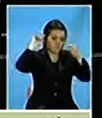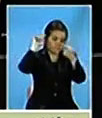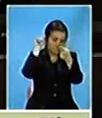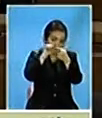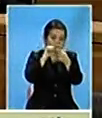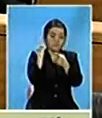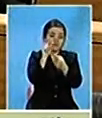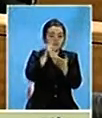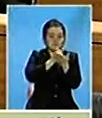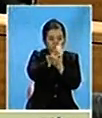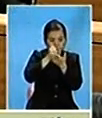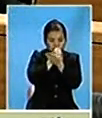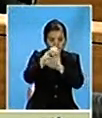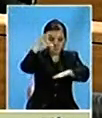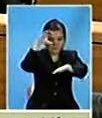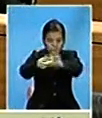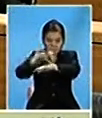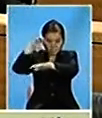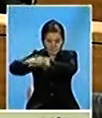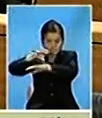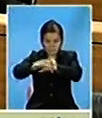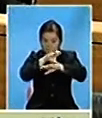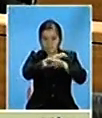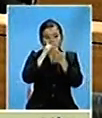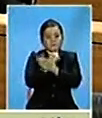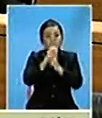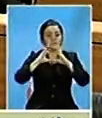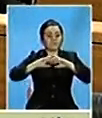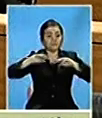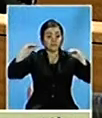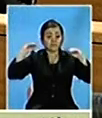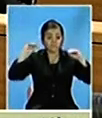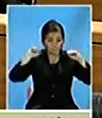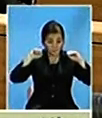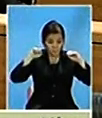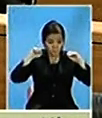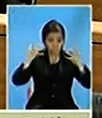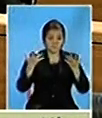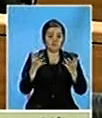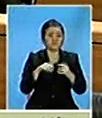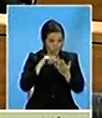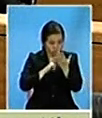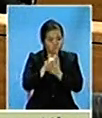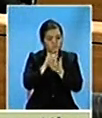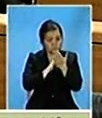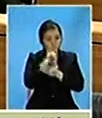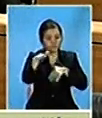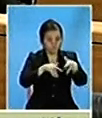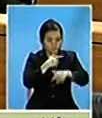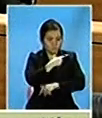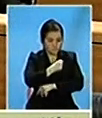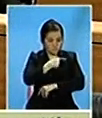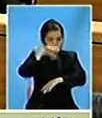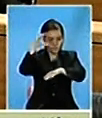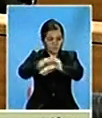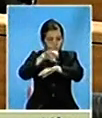ามด้วยความเชื่อว่าปราบผู้ค้าหมดยาเสพติดปัญหายาเสพติดก็จะหมดไปเองแม้จะโดนใจประชาชนเพราะมีข่าวจับกลุ่มผู้ค้